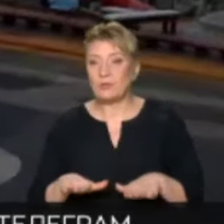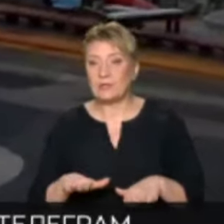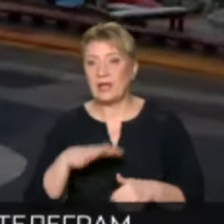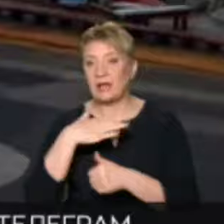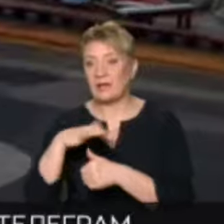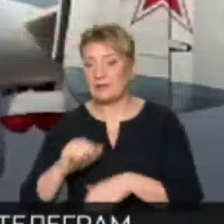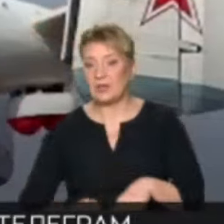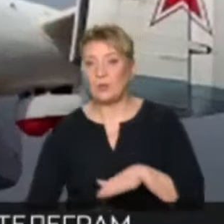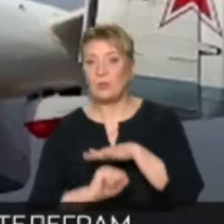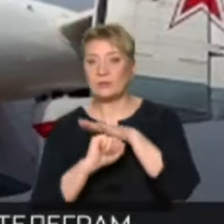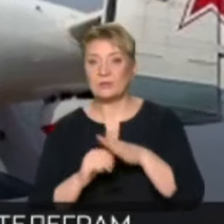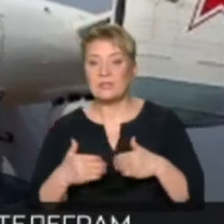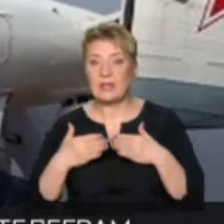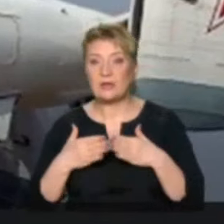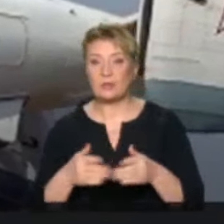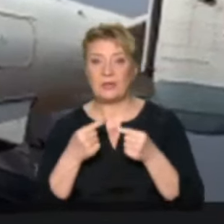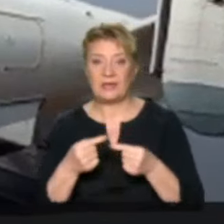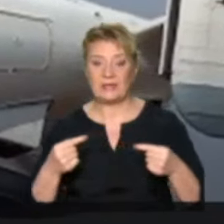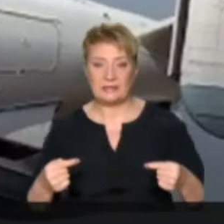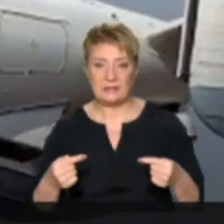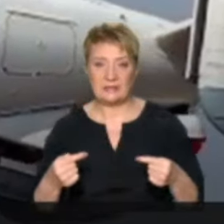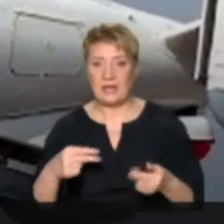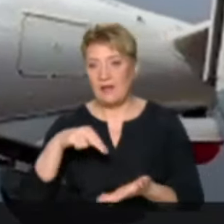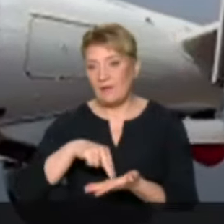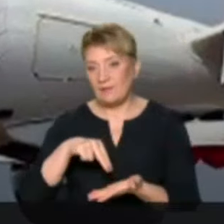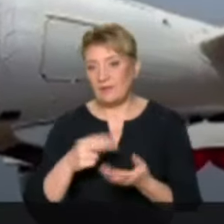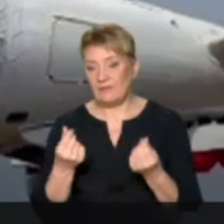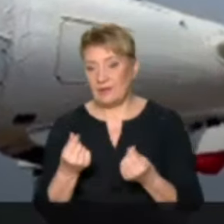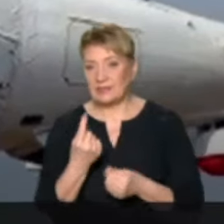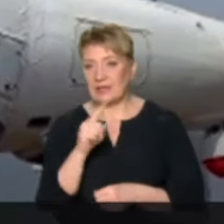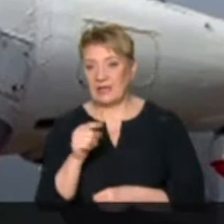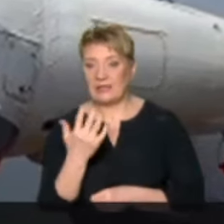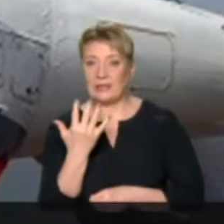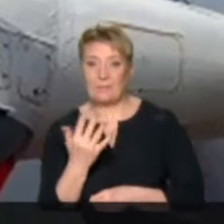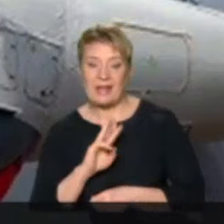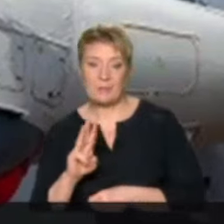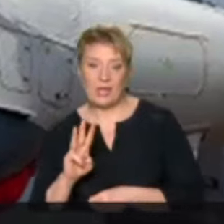базуються на кораблях різного класу, орієнтовна вартість – 1,5 мільйона доларів. За